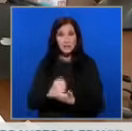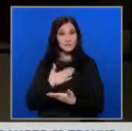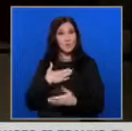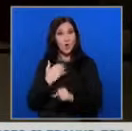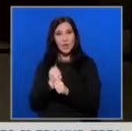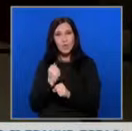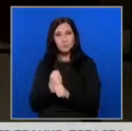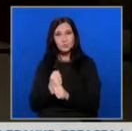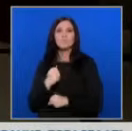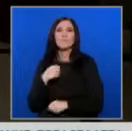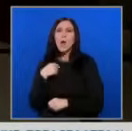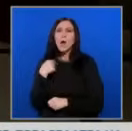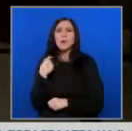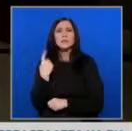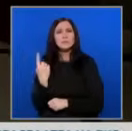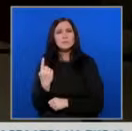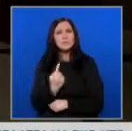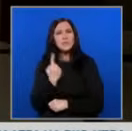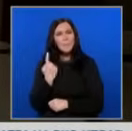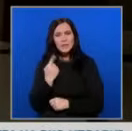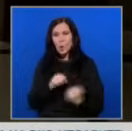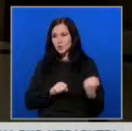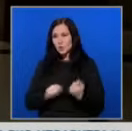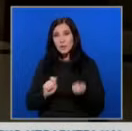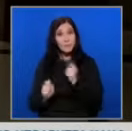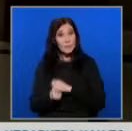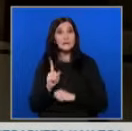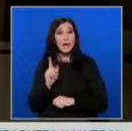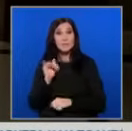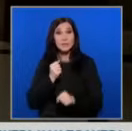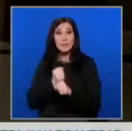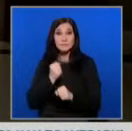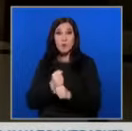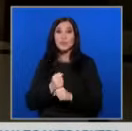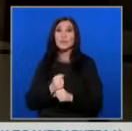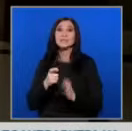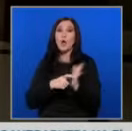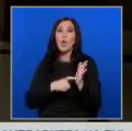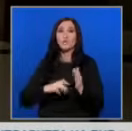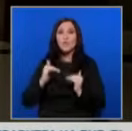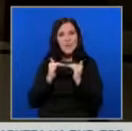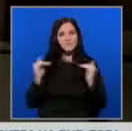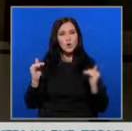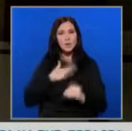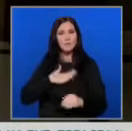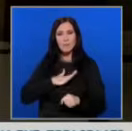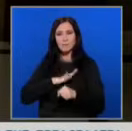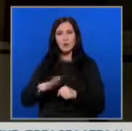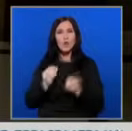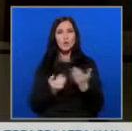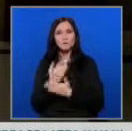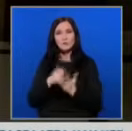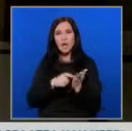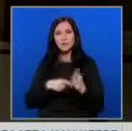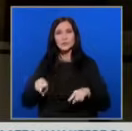своята работа. Самите конституционни промени трябва да бъдат разработени на законово ниво. Ще има изцяло нов закон за